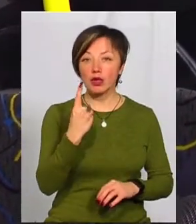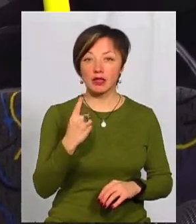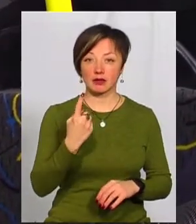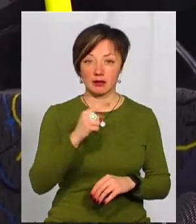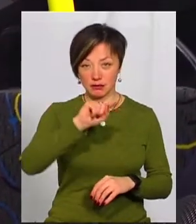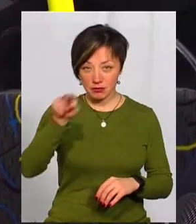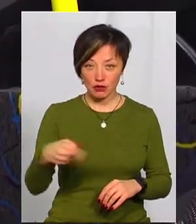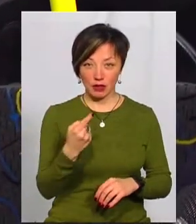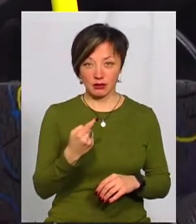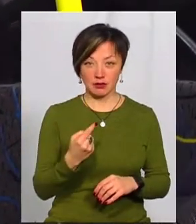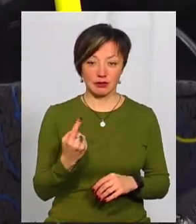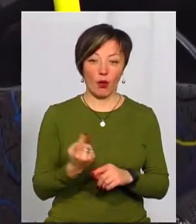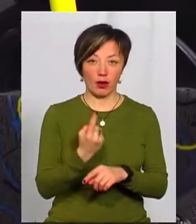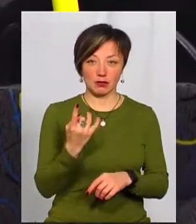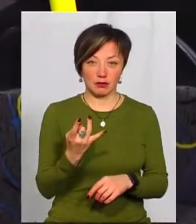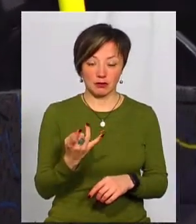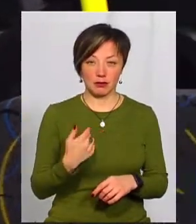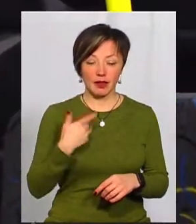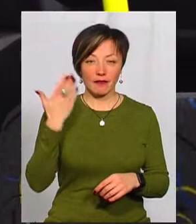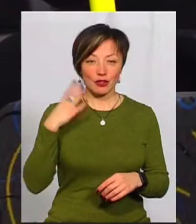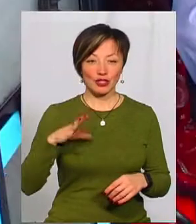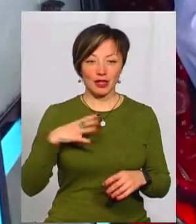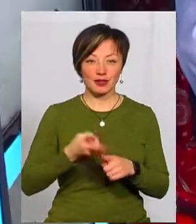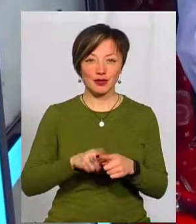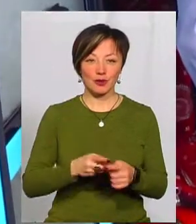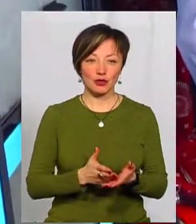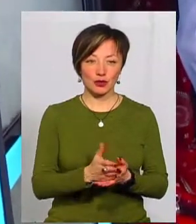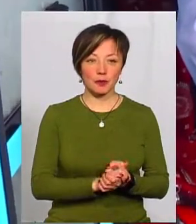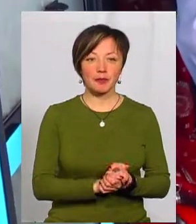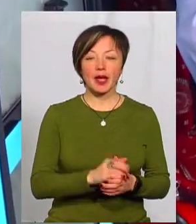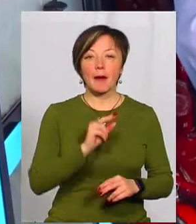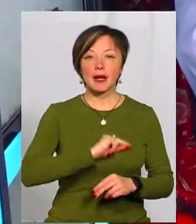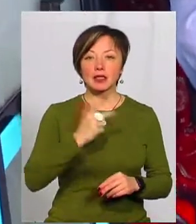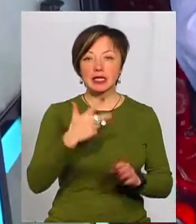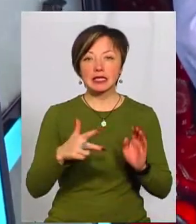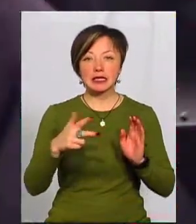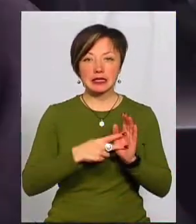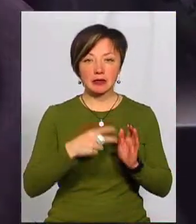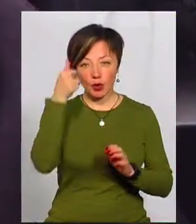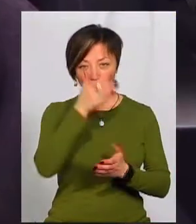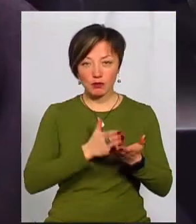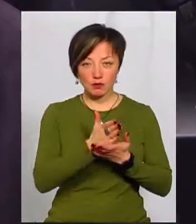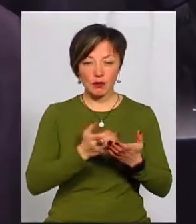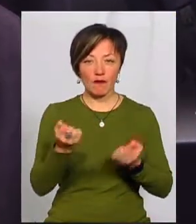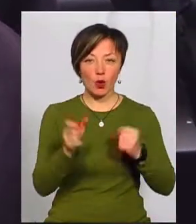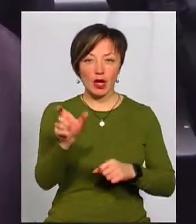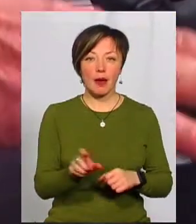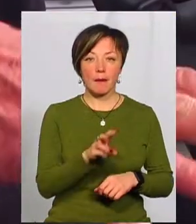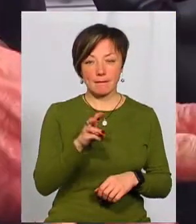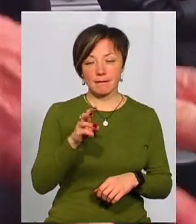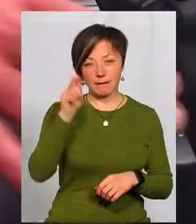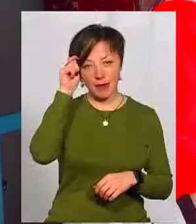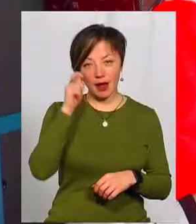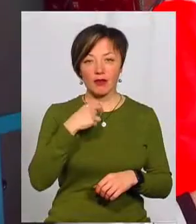це дуже добре. Ми давно чекали цього маршруту. Працює 37 років водієм Григорій Мазур. Каже, їздив до цього на